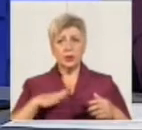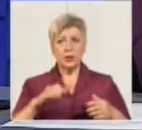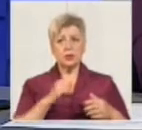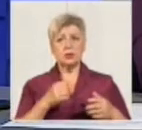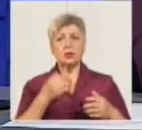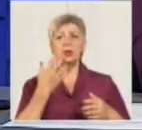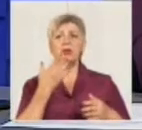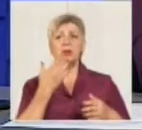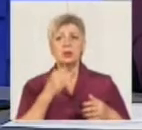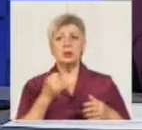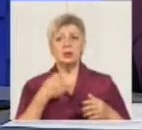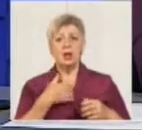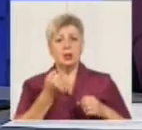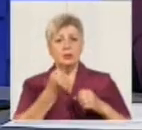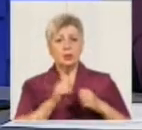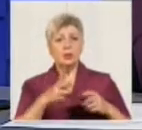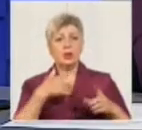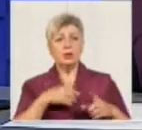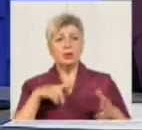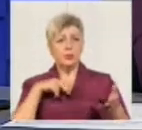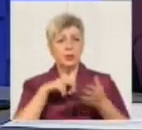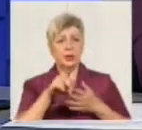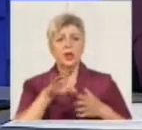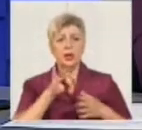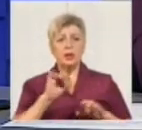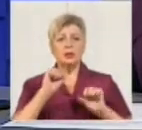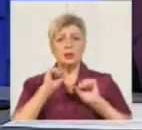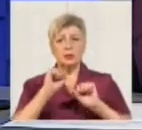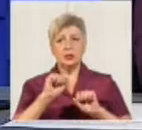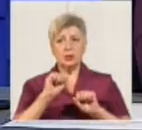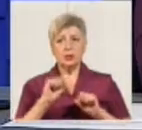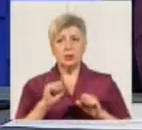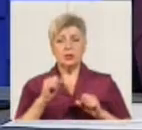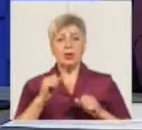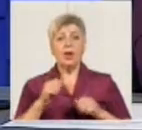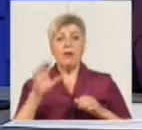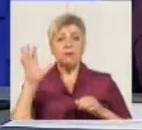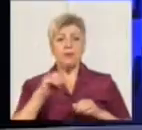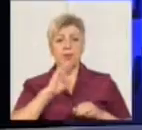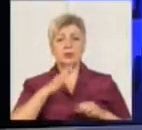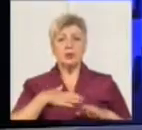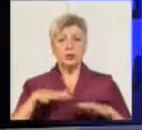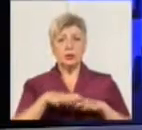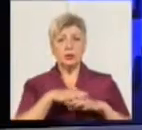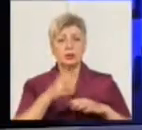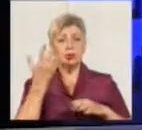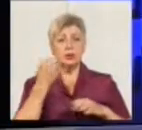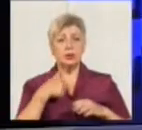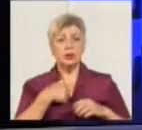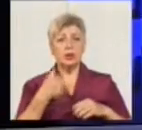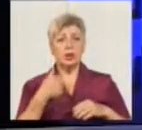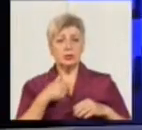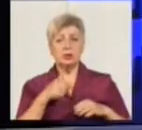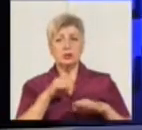його піти і захищати весь наш народ, коли нас спіткала така біда, як війна. Як він про це говорив?